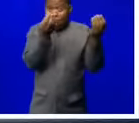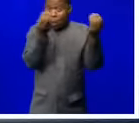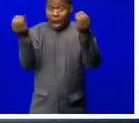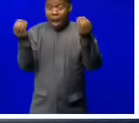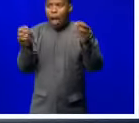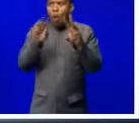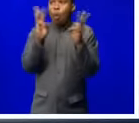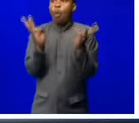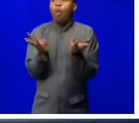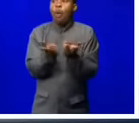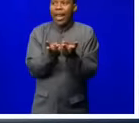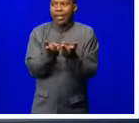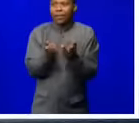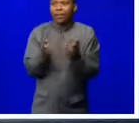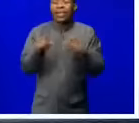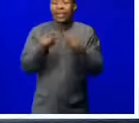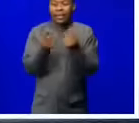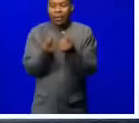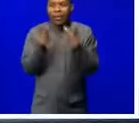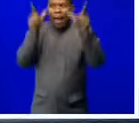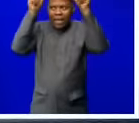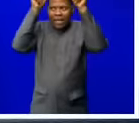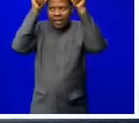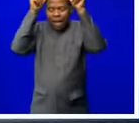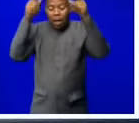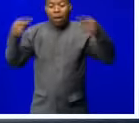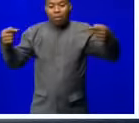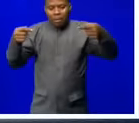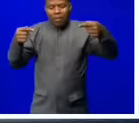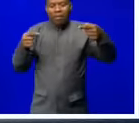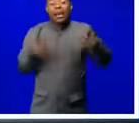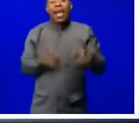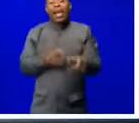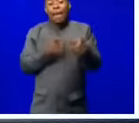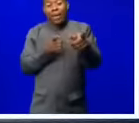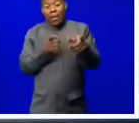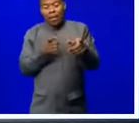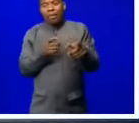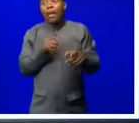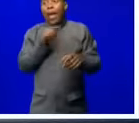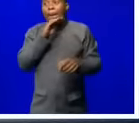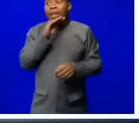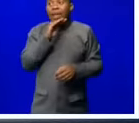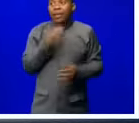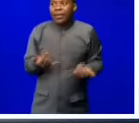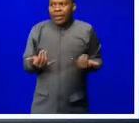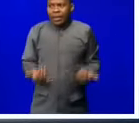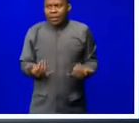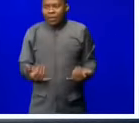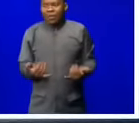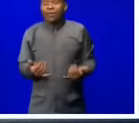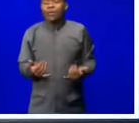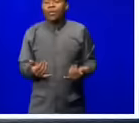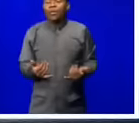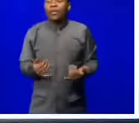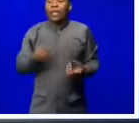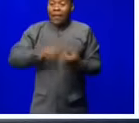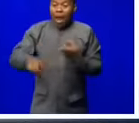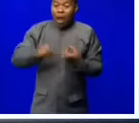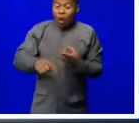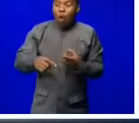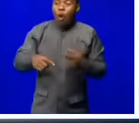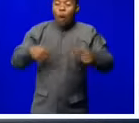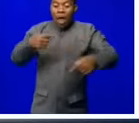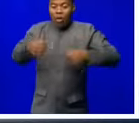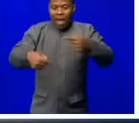emhlabeni lomsemkhatsini welicembu leManchester United lapho khona lidlala nelicembu leArsenal kanzi ke lomdlalo loyo kudlalelwa engudleni Emirates